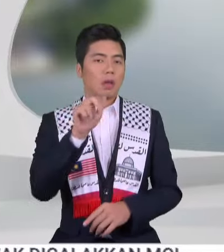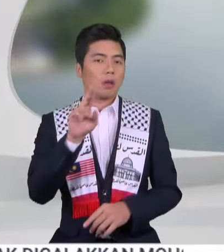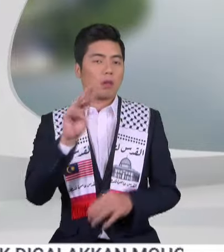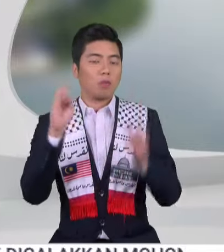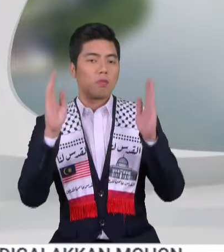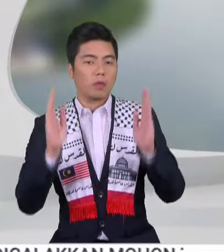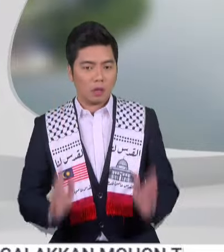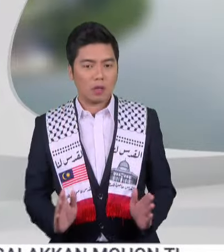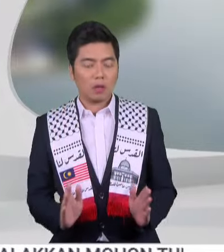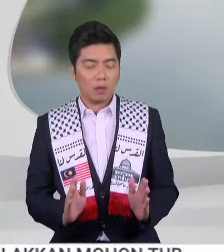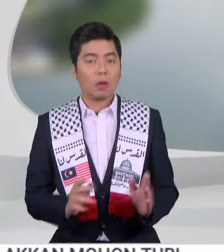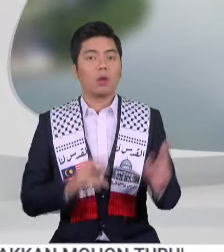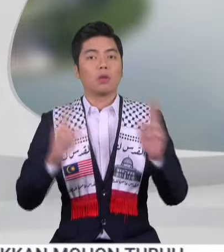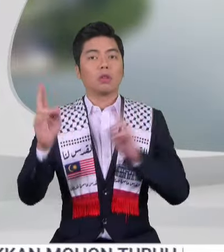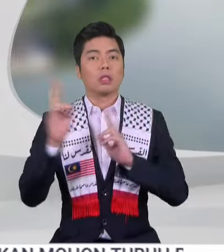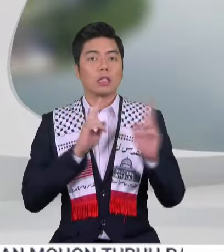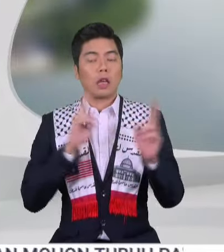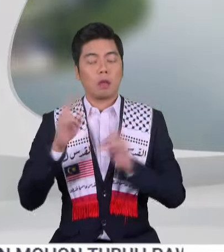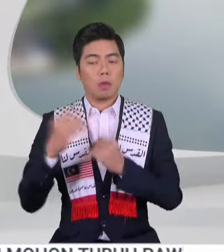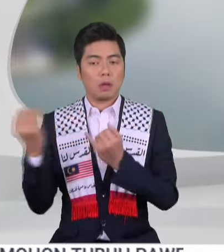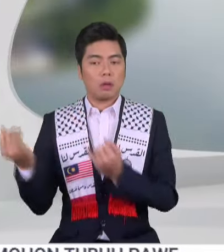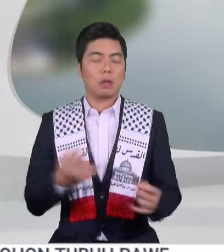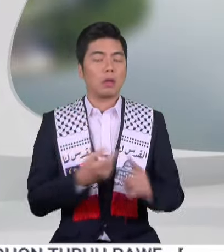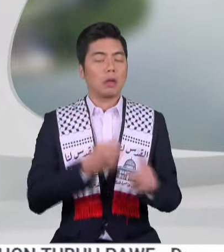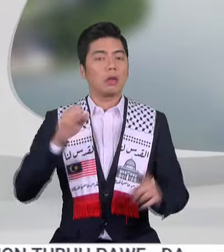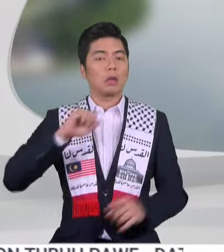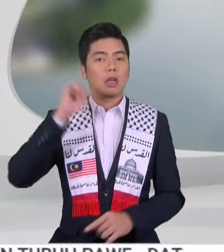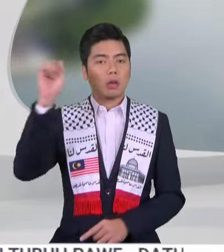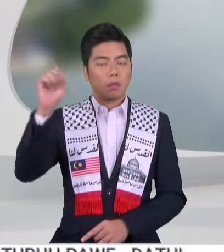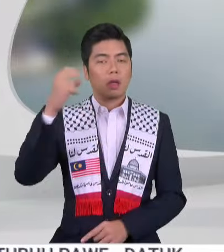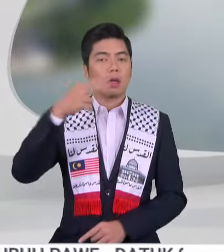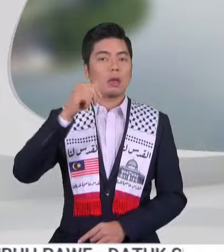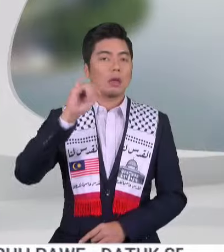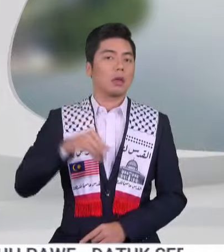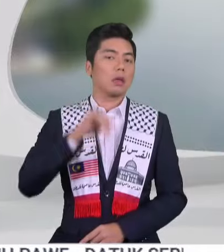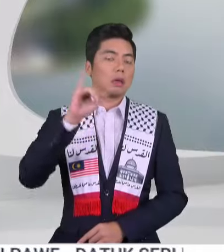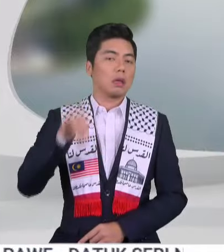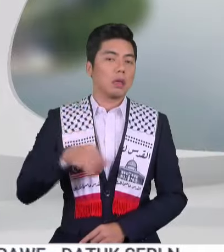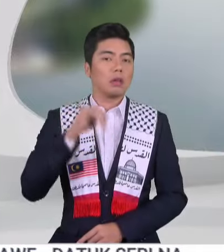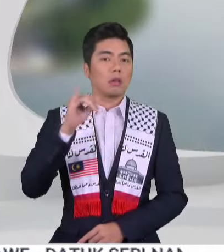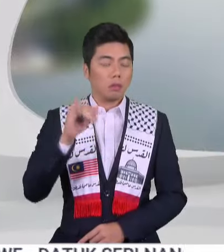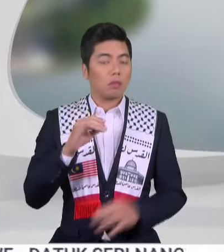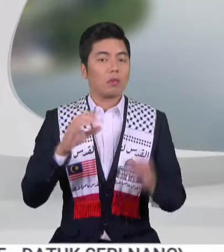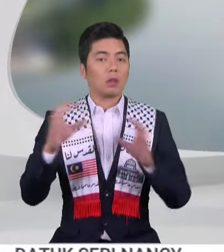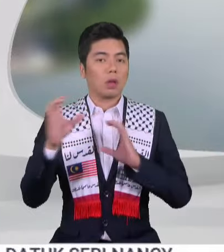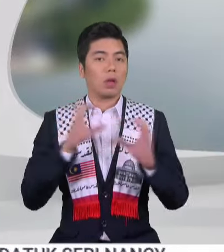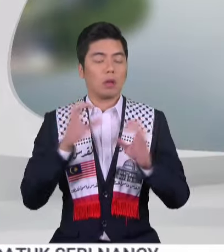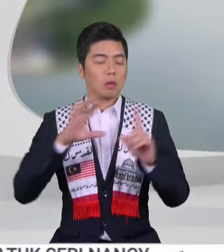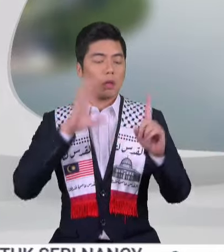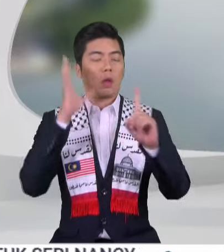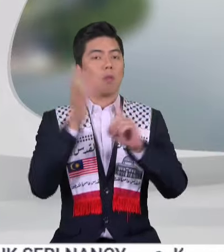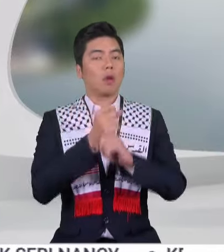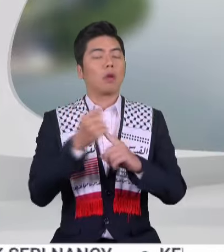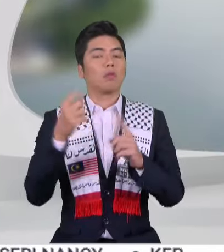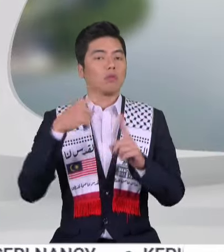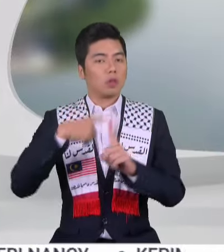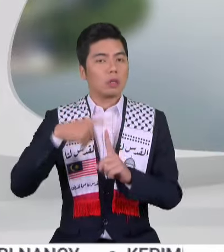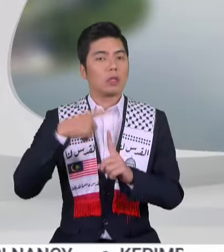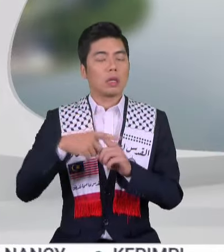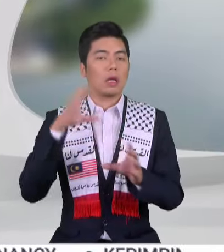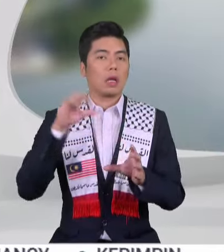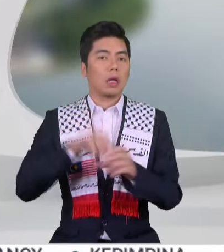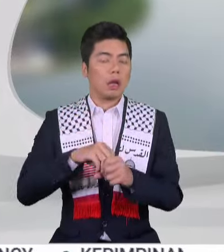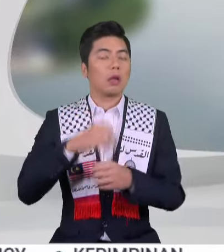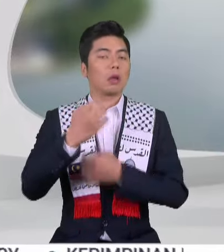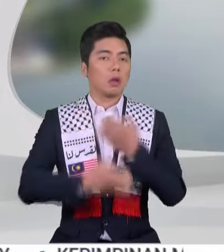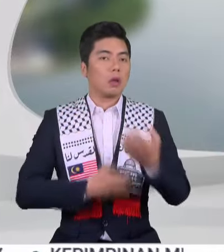Terdahulu, semasa ucapan aluan Ketua Menteri Sabah Datuk Seri Panglima Haji Jin Nor menyatakan pencapaian positif dalam sektor